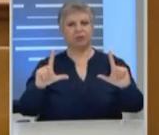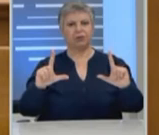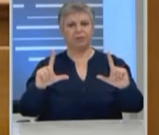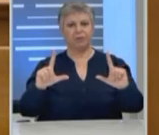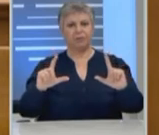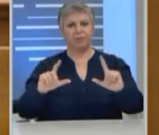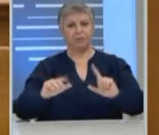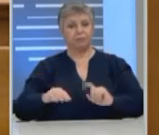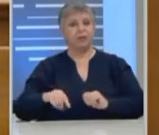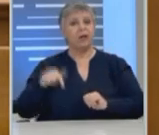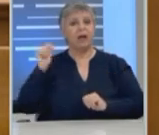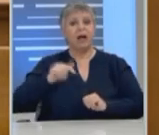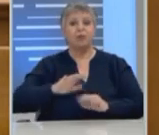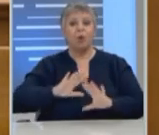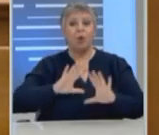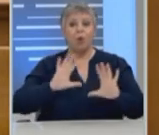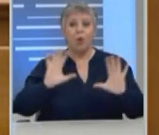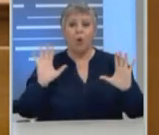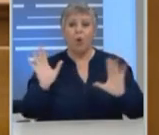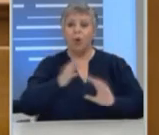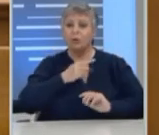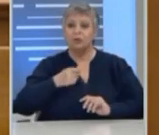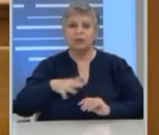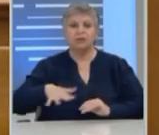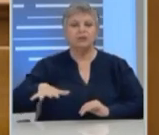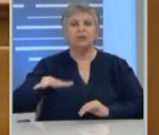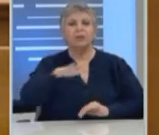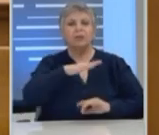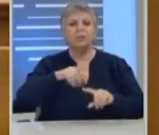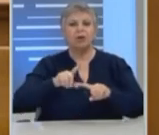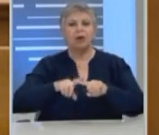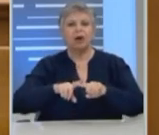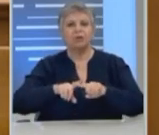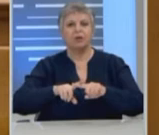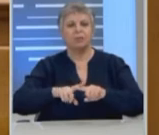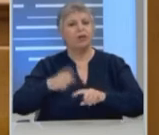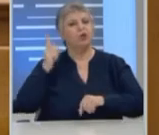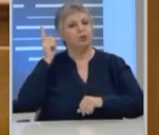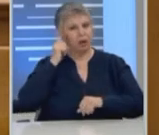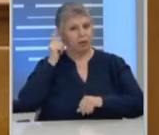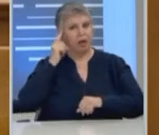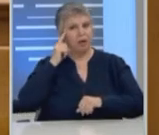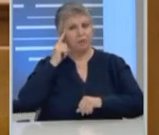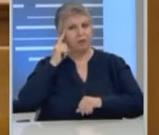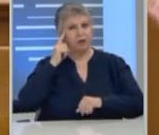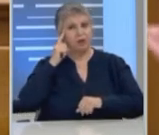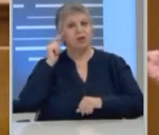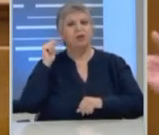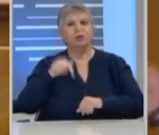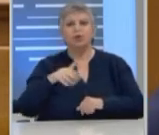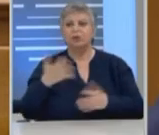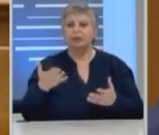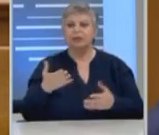καταστεί πραγματικότητα αντιληπτή στην πλειοψηφία της κοινή γνώμη και των Ελλήνων πολιτών, θα έχετε χάσει και